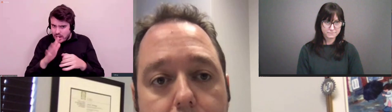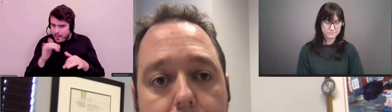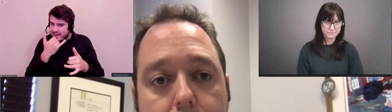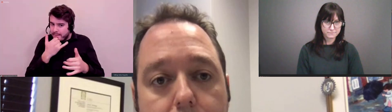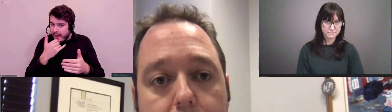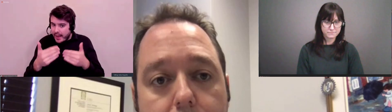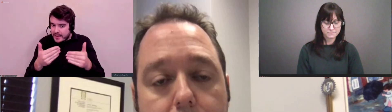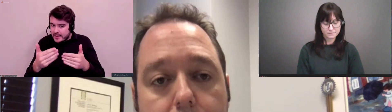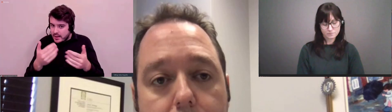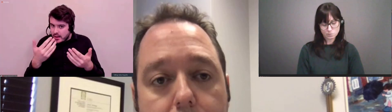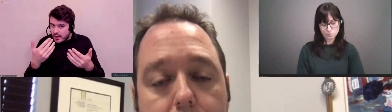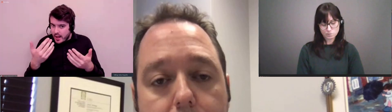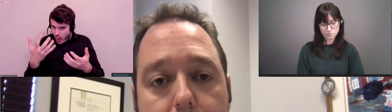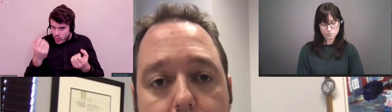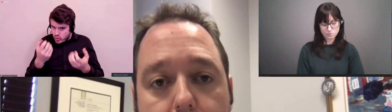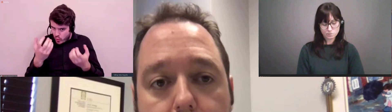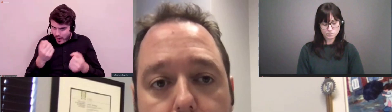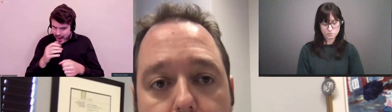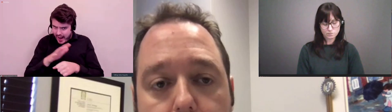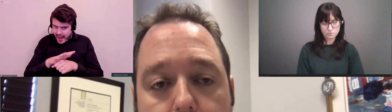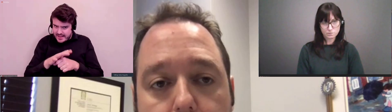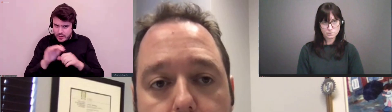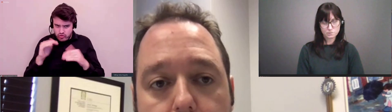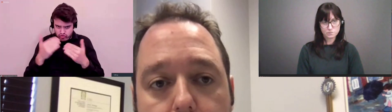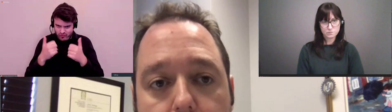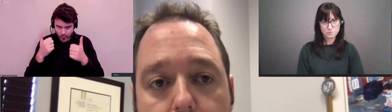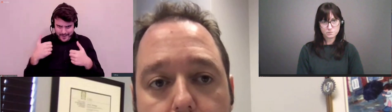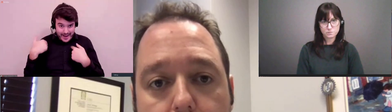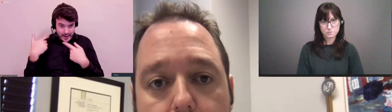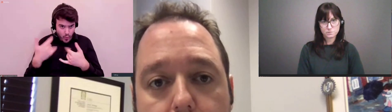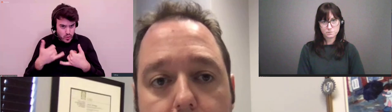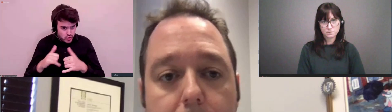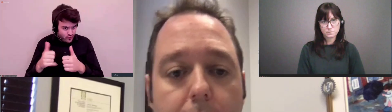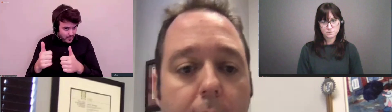Est-ce que ça se passe toujours bien dans nos hôpitaux?